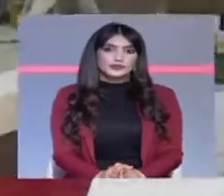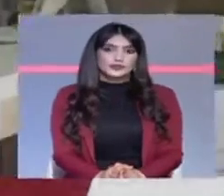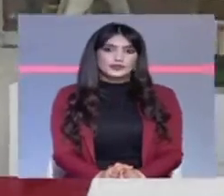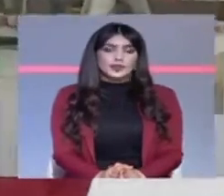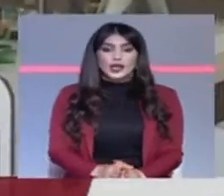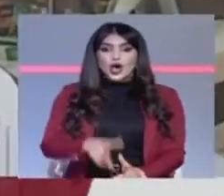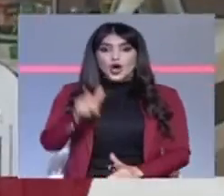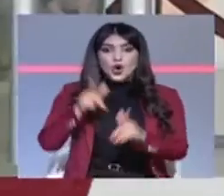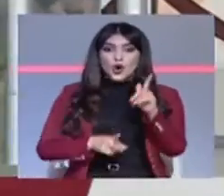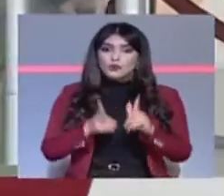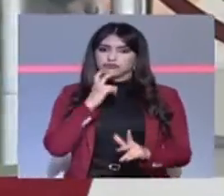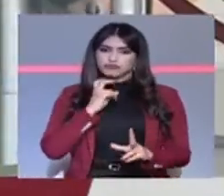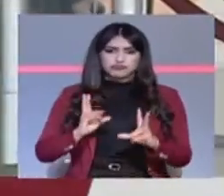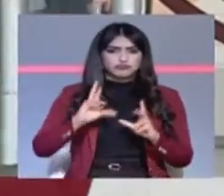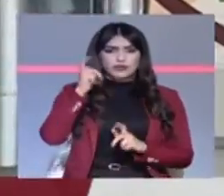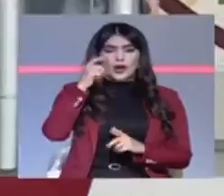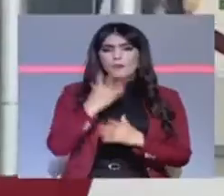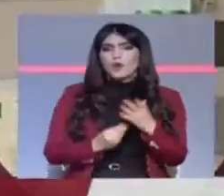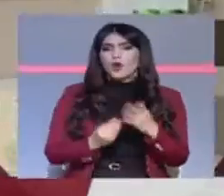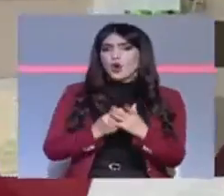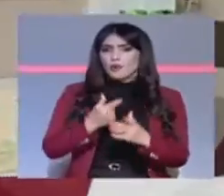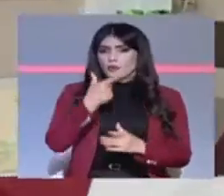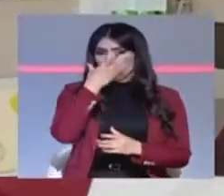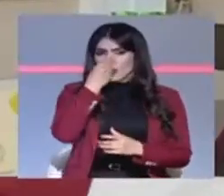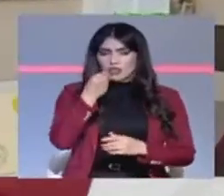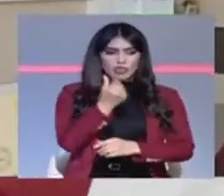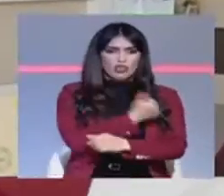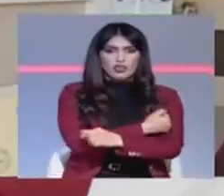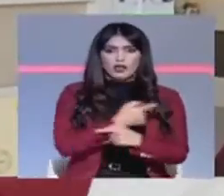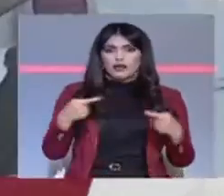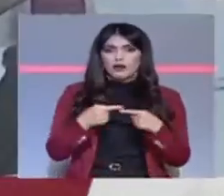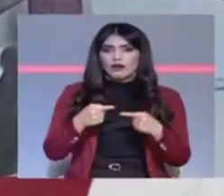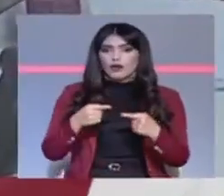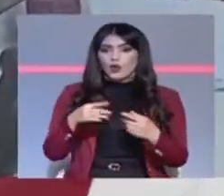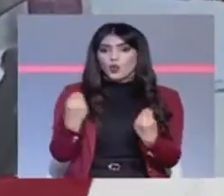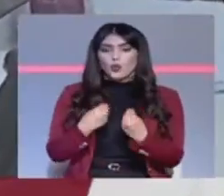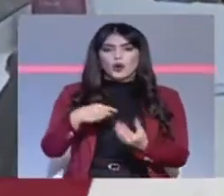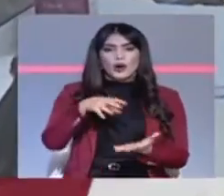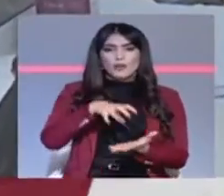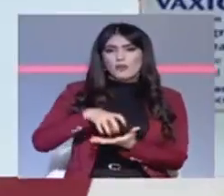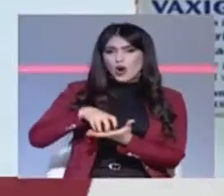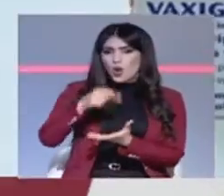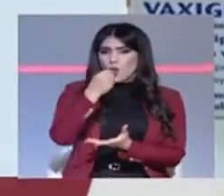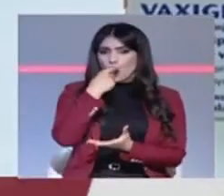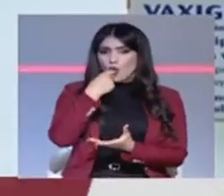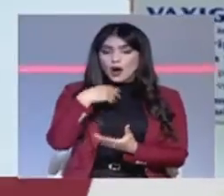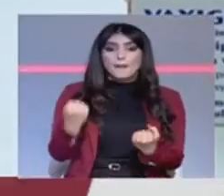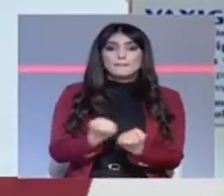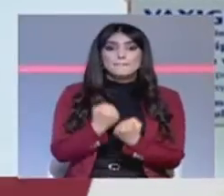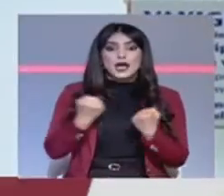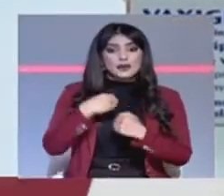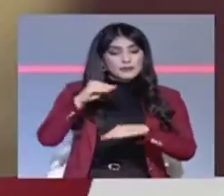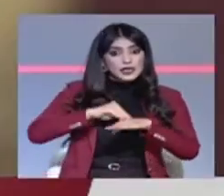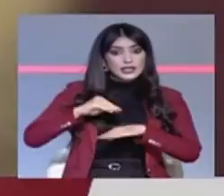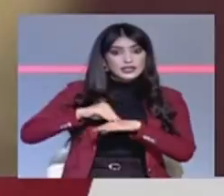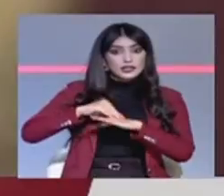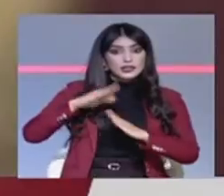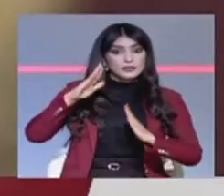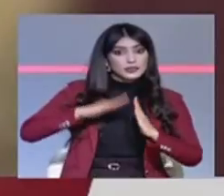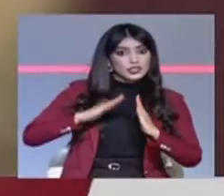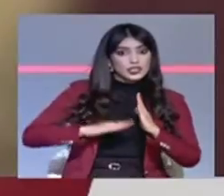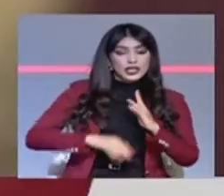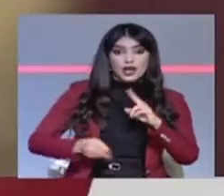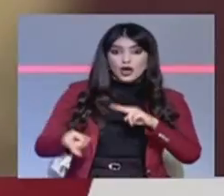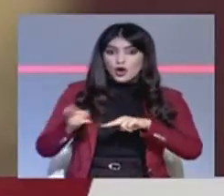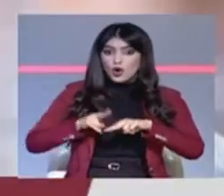مواطنون يتذمرون من فالتلقيح النزله الموسميه من بعض الصيدليات وحمله توعويه لتخفيض معدل